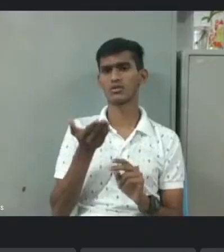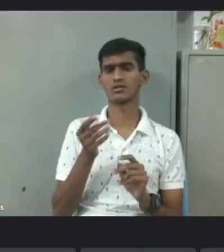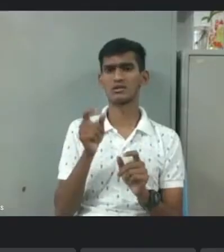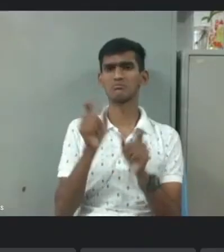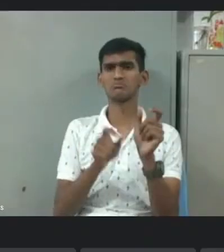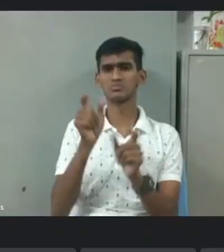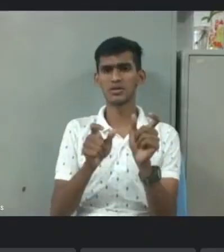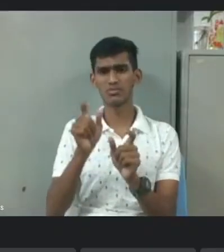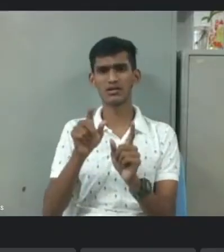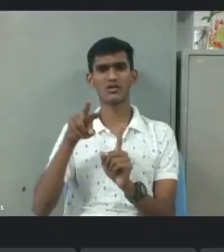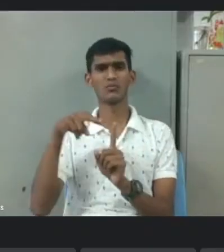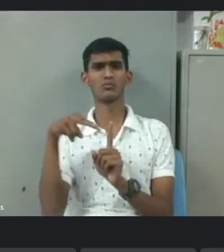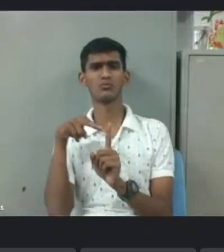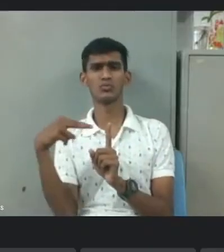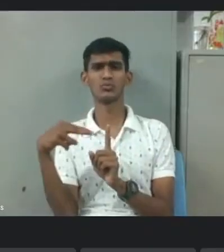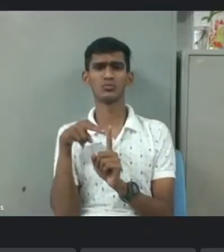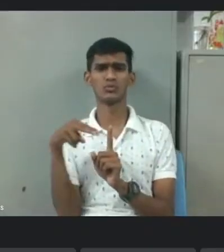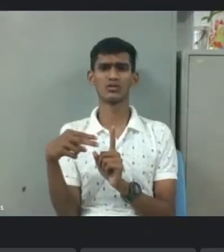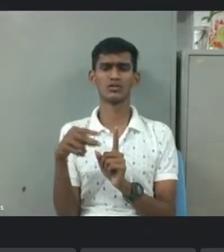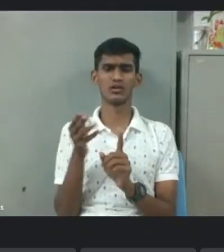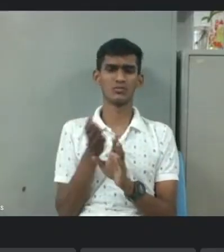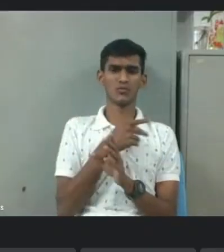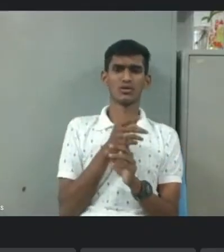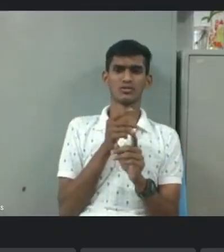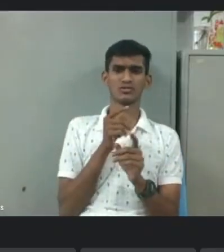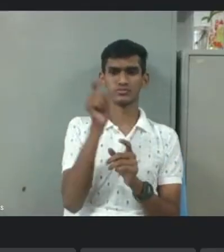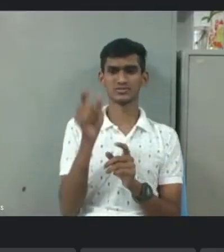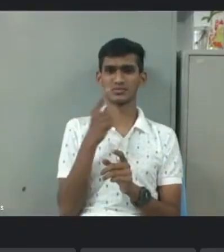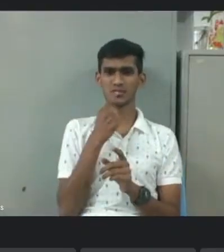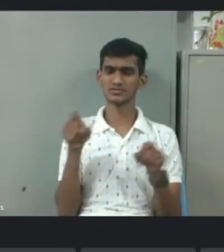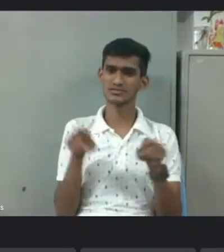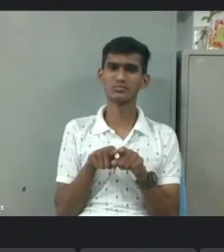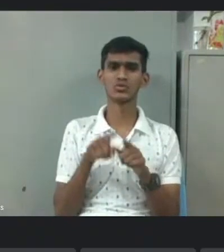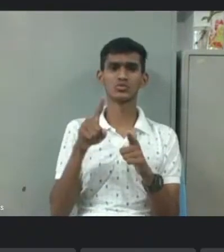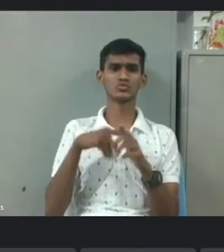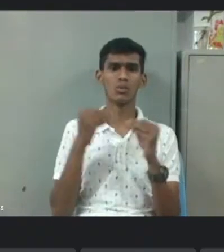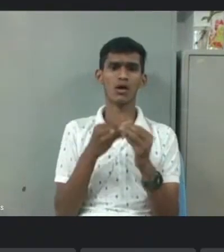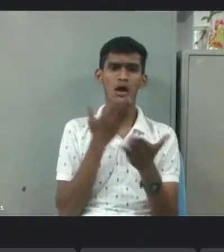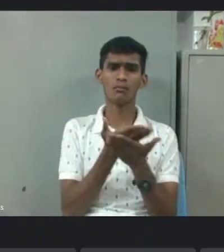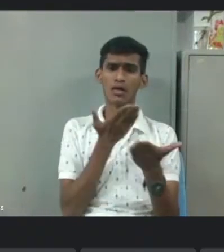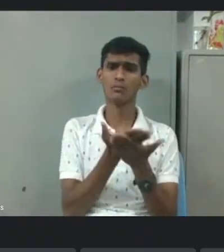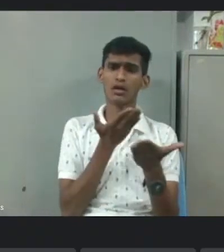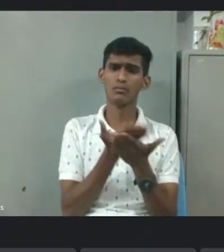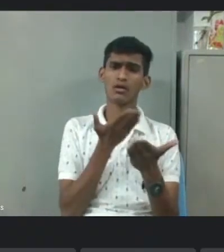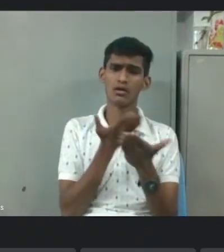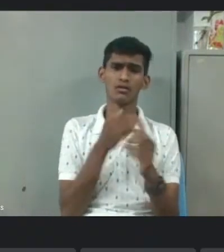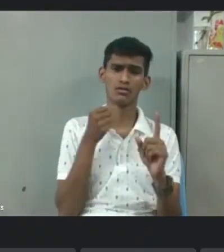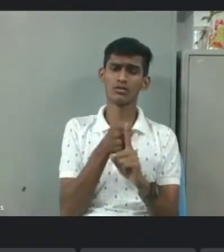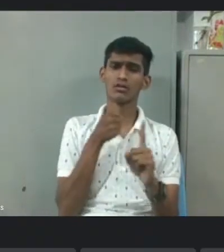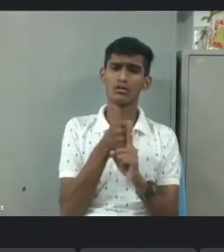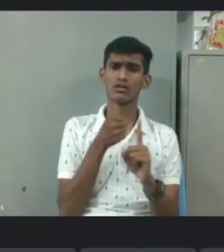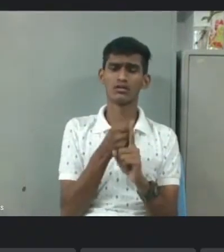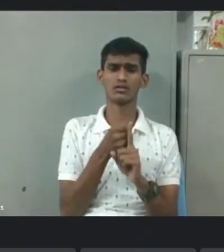സാമൂഹിക മനോഭാവങ്ങളാണ്. നേരത്തെ ചോദ്യം ചോദിച്ച ചേച്ചി പറഞ്ഞതുപോലെ ജോലിക്ക് അപ്ലൈ ചെയ്യുന്നുണ്ട്, അവർ വിളിക്കുന്നില്ല. അത് എന്തുകൊണ്ടായിരിക്കാം?